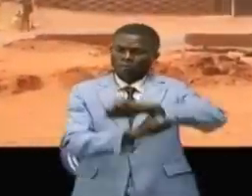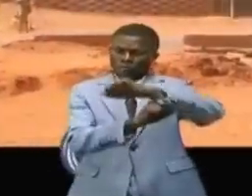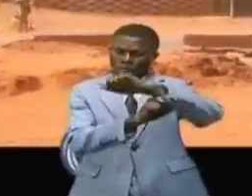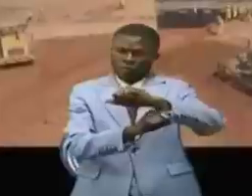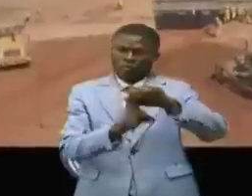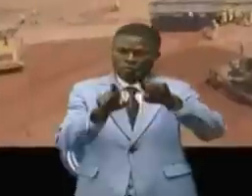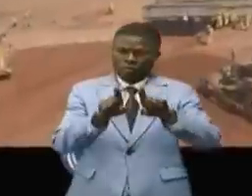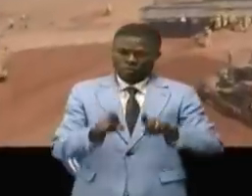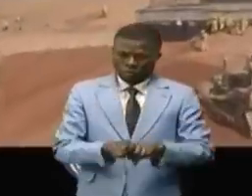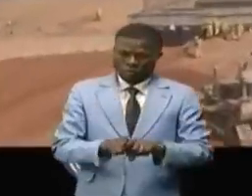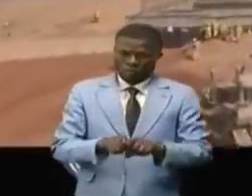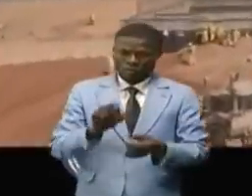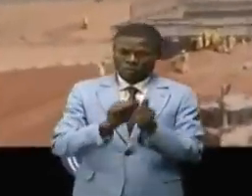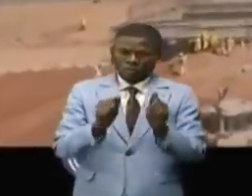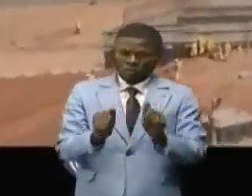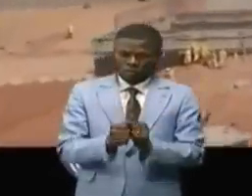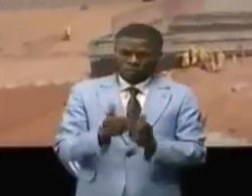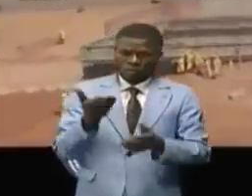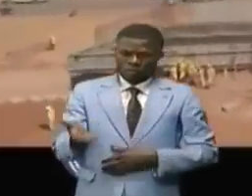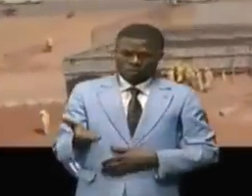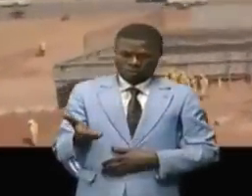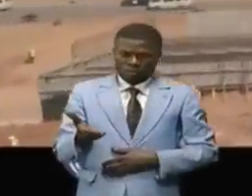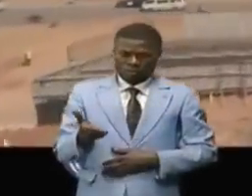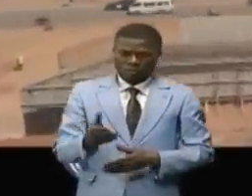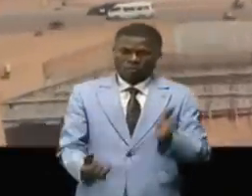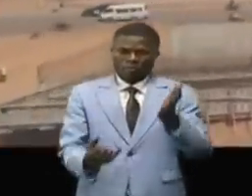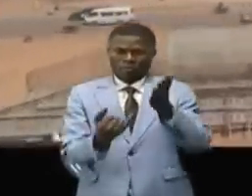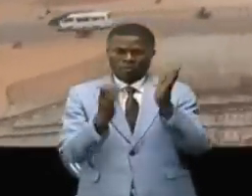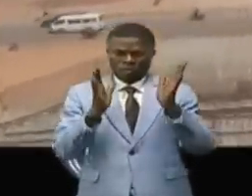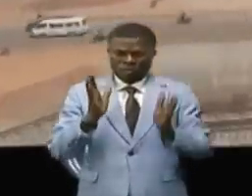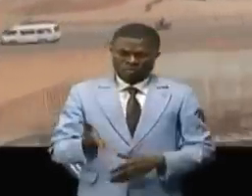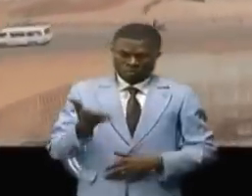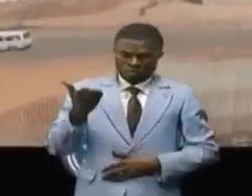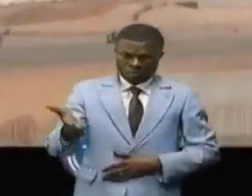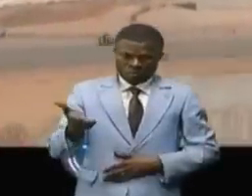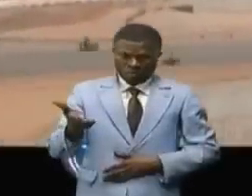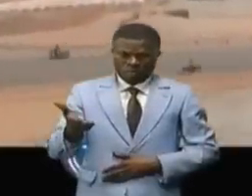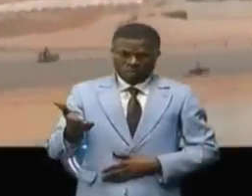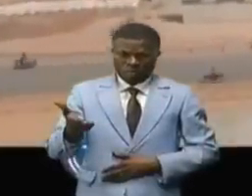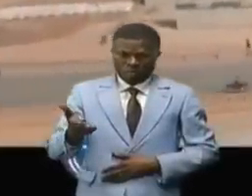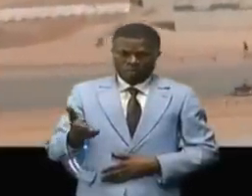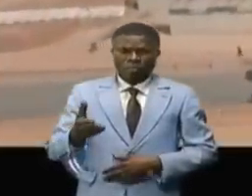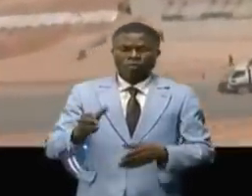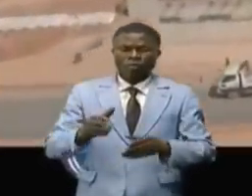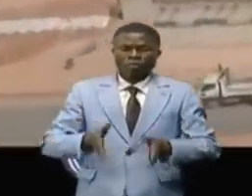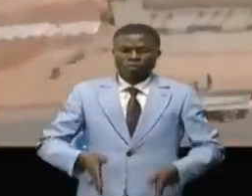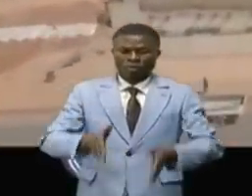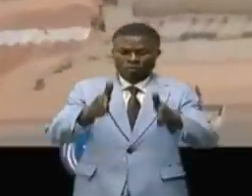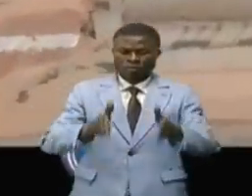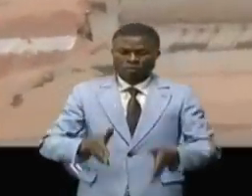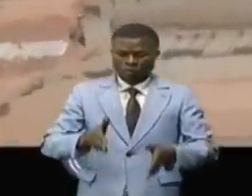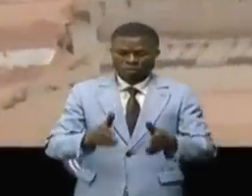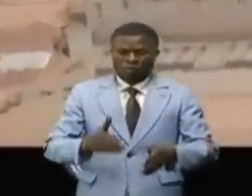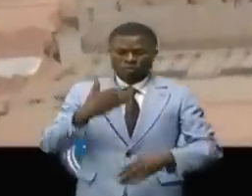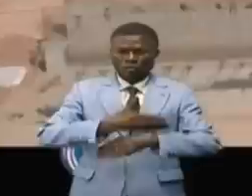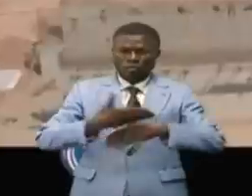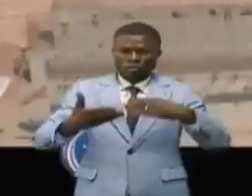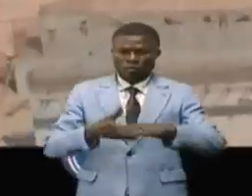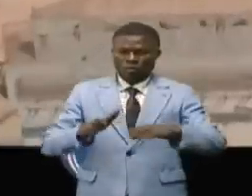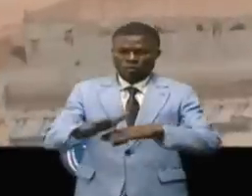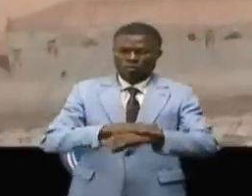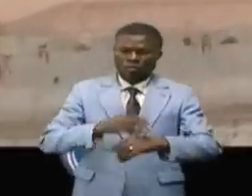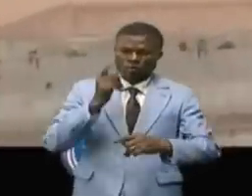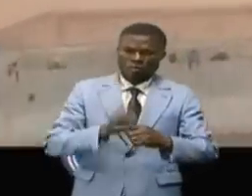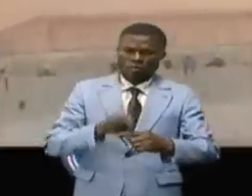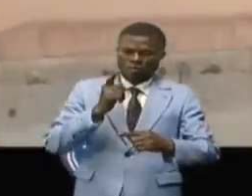et éviter les débordements de latérite les ingénieurs sur place rondelles que courage et majoritairement construit en béton pour